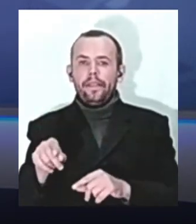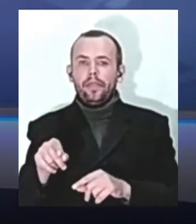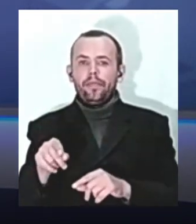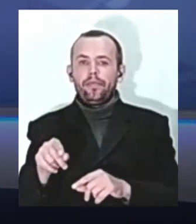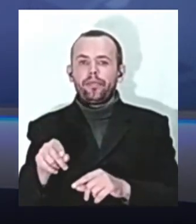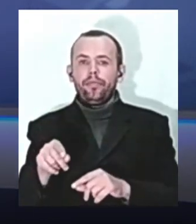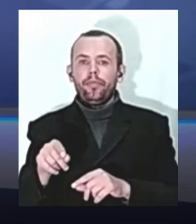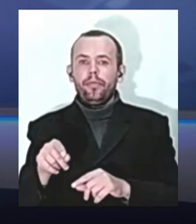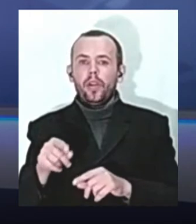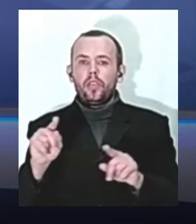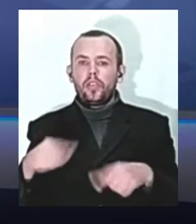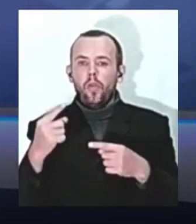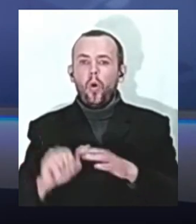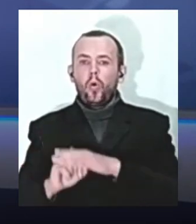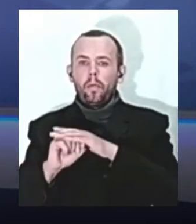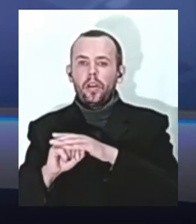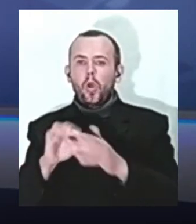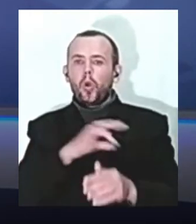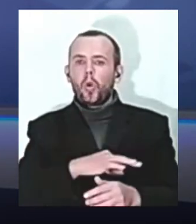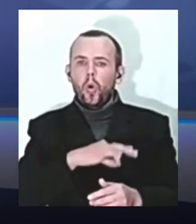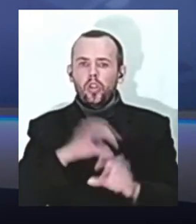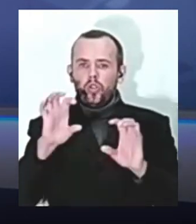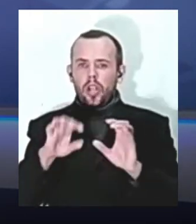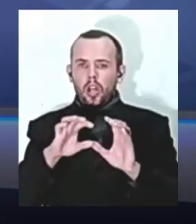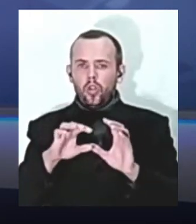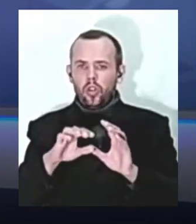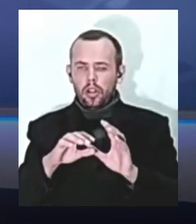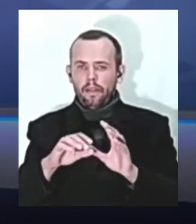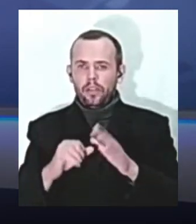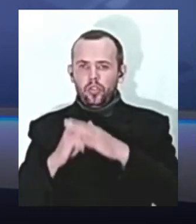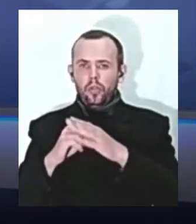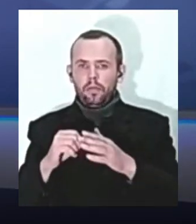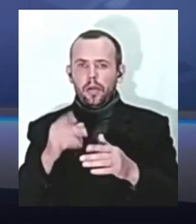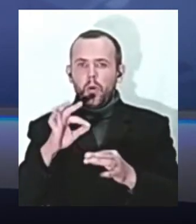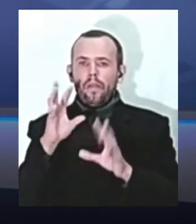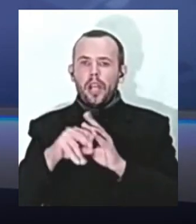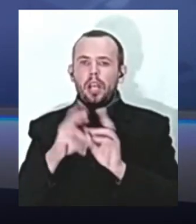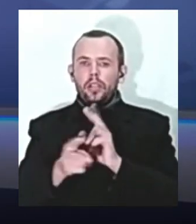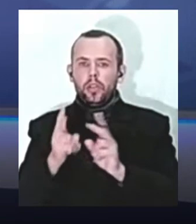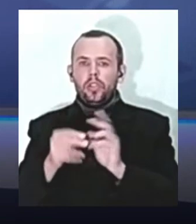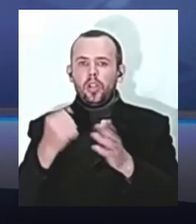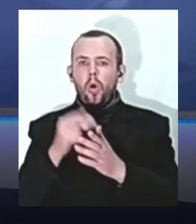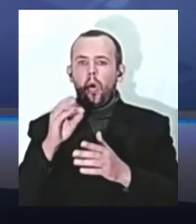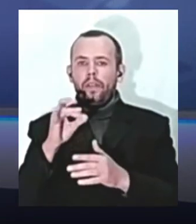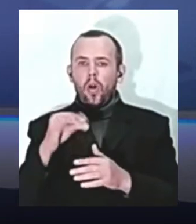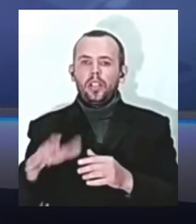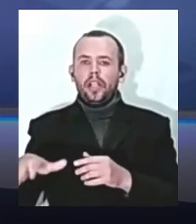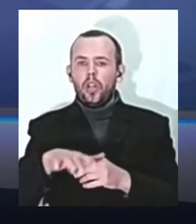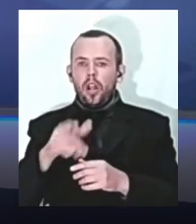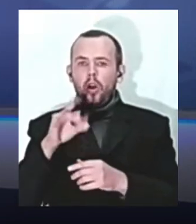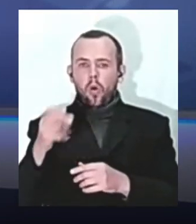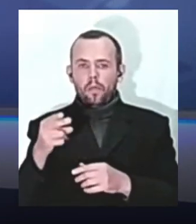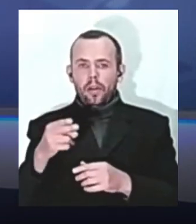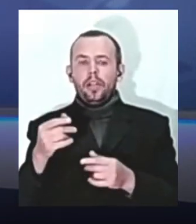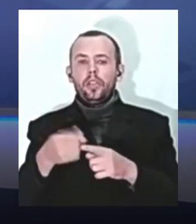створює базу, юридичну, законодавчу базу по внесенню змін до конфігурації територіальних громад. Звичайно, під цей закон